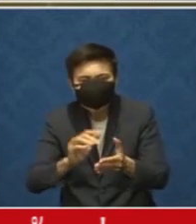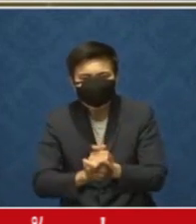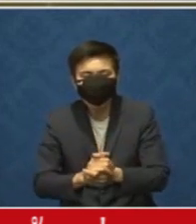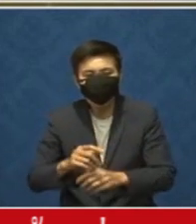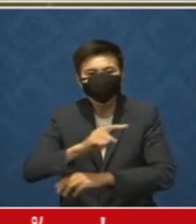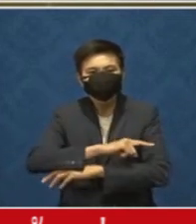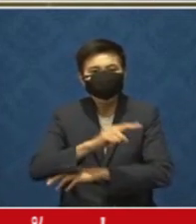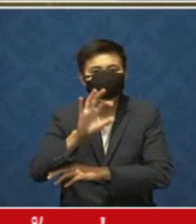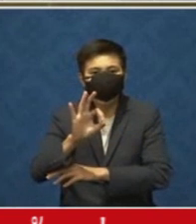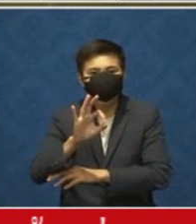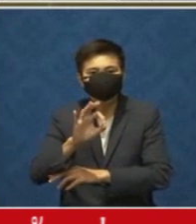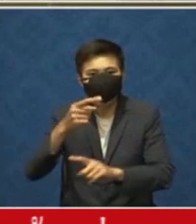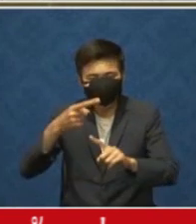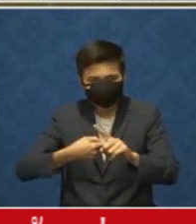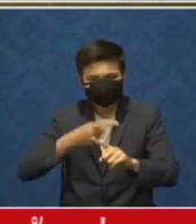9มิถุนายน